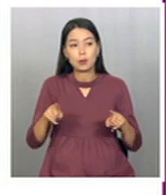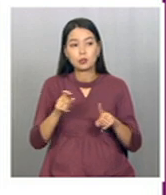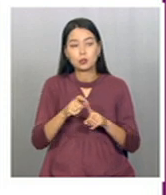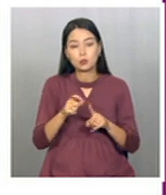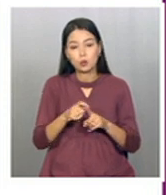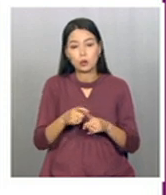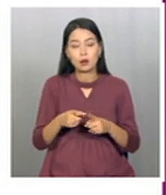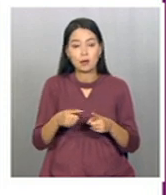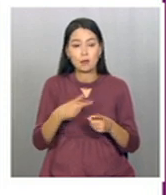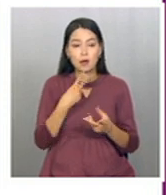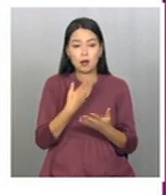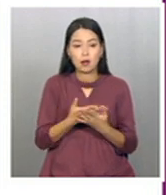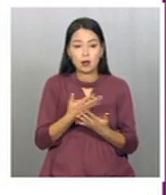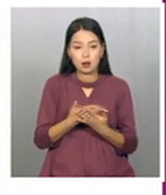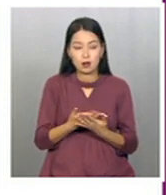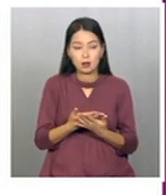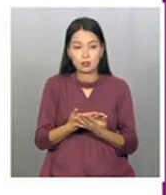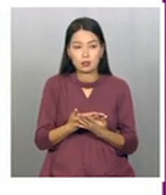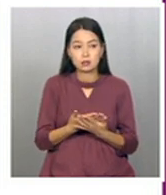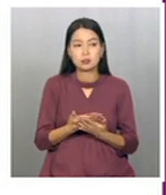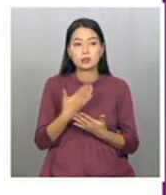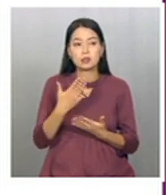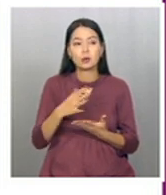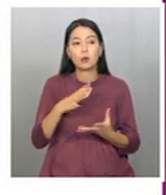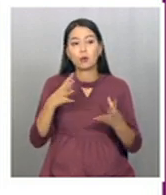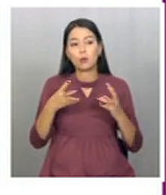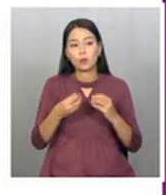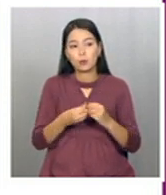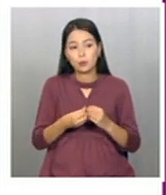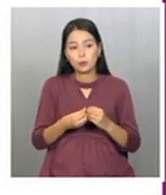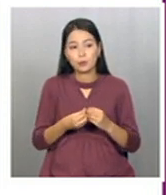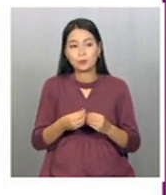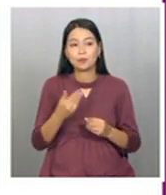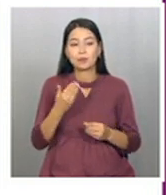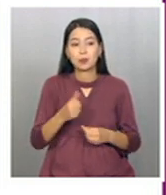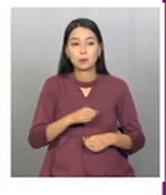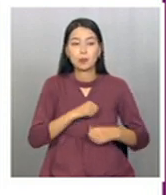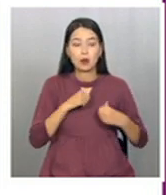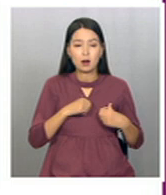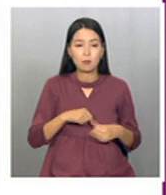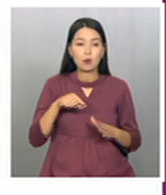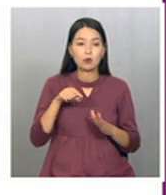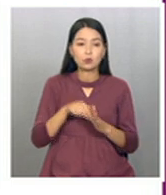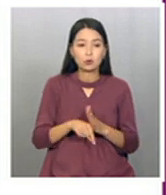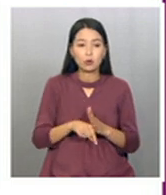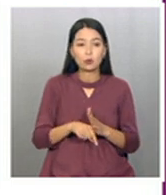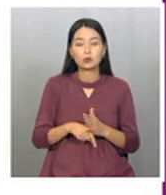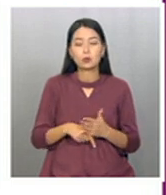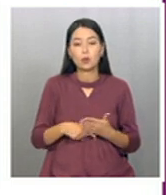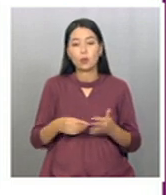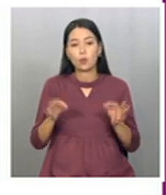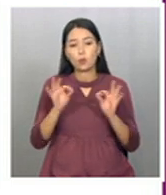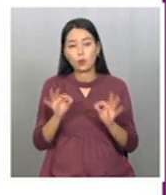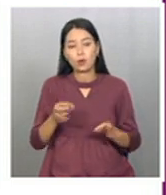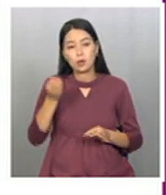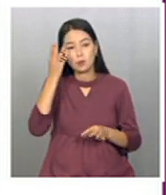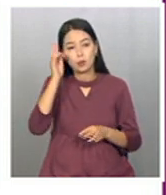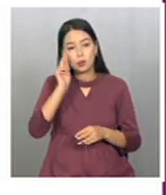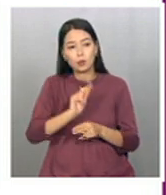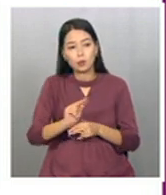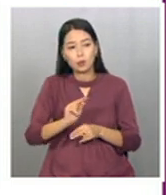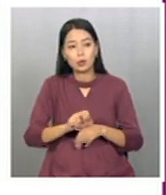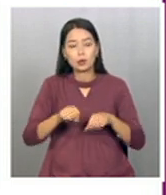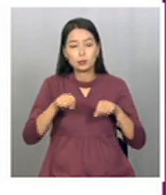жеткізу. Қорытындылай келе, махаббат жолында, өнер білім үйренуде құқығы тапталған қыздар